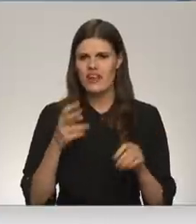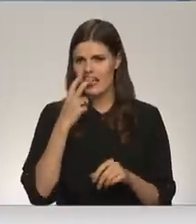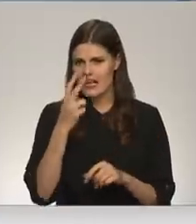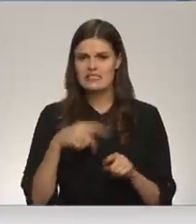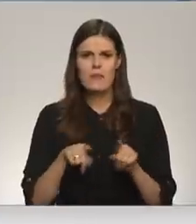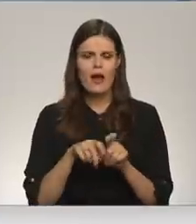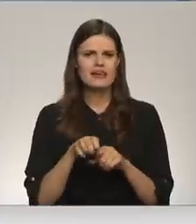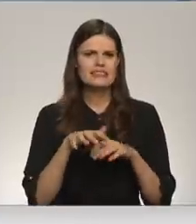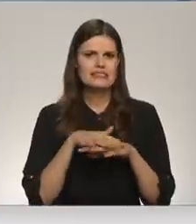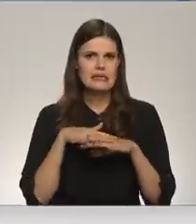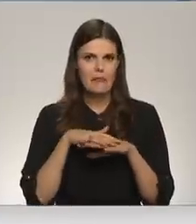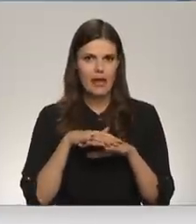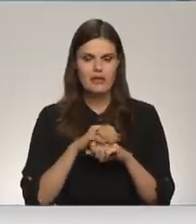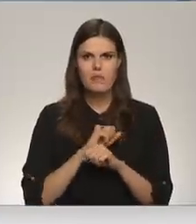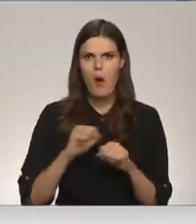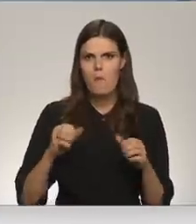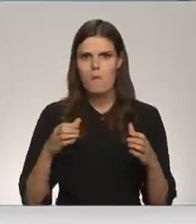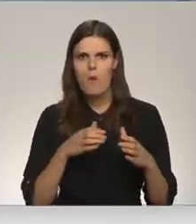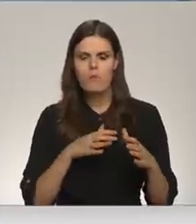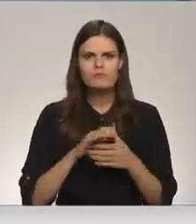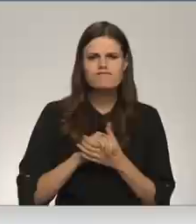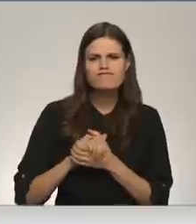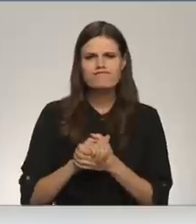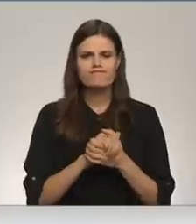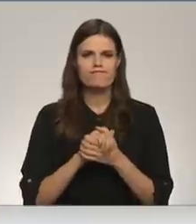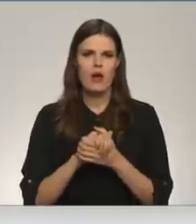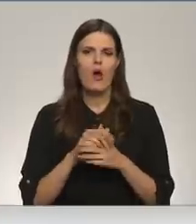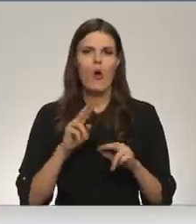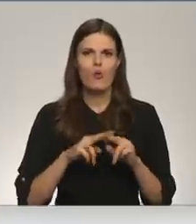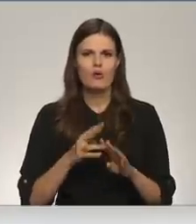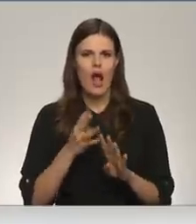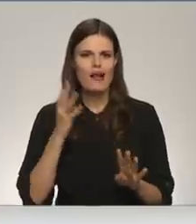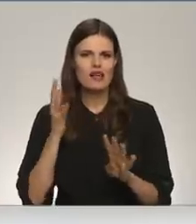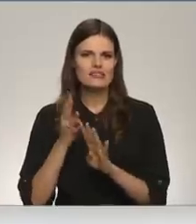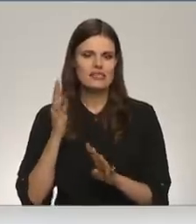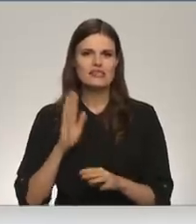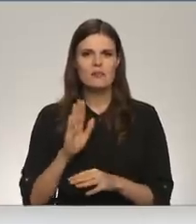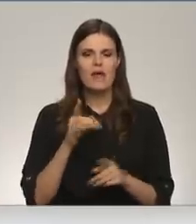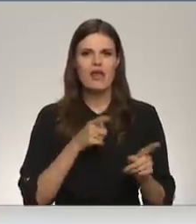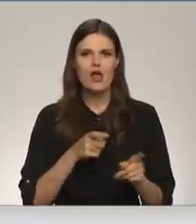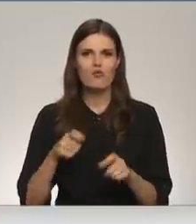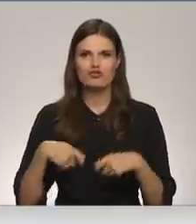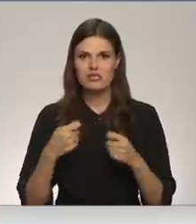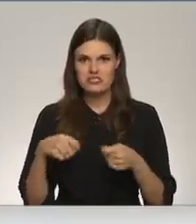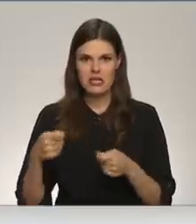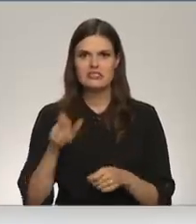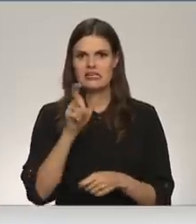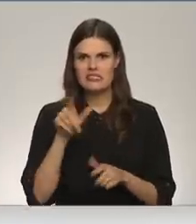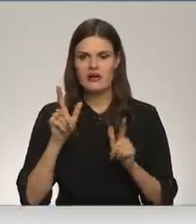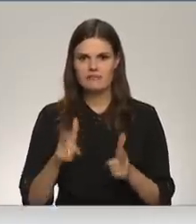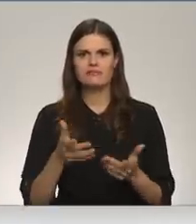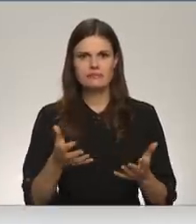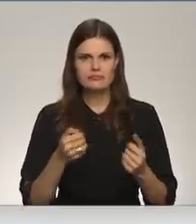sabiedrība ir diezgan mobīla. Tā ir saliedēta. Šīs garās rindas arī pie ieroču izdales. Par to liecina,